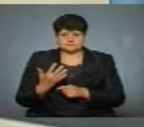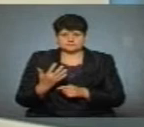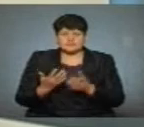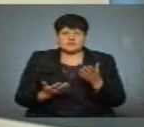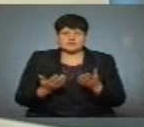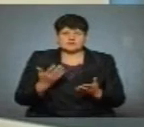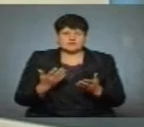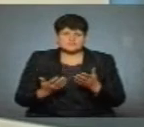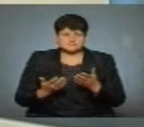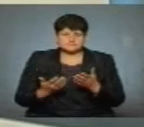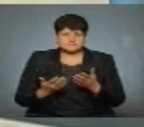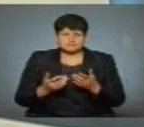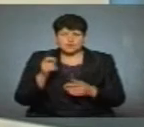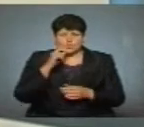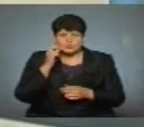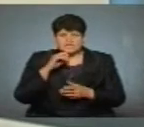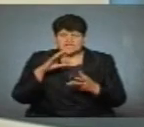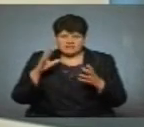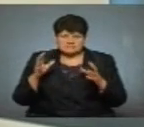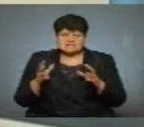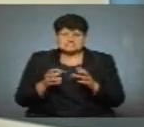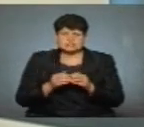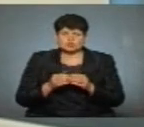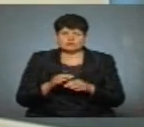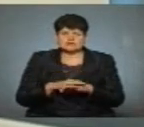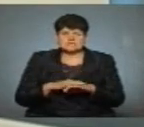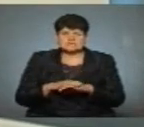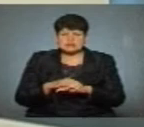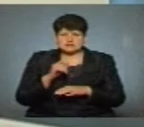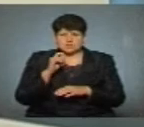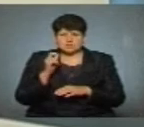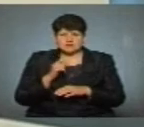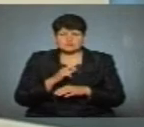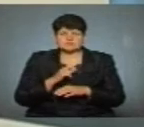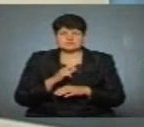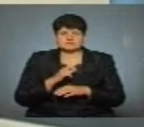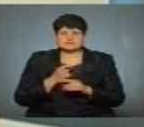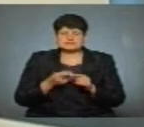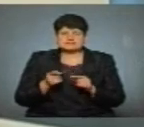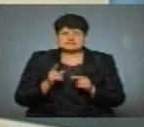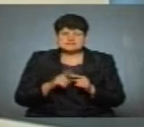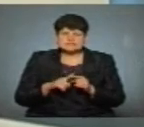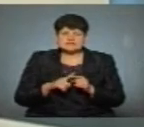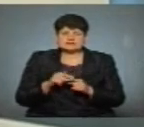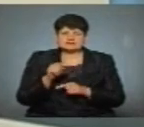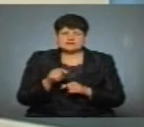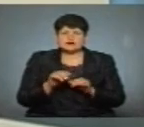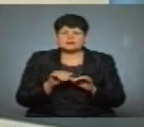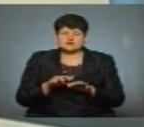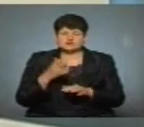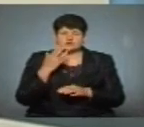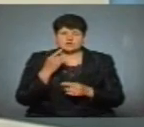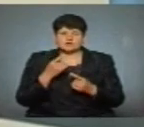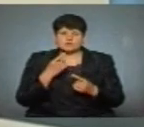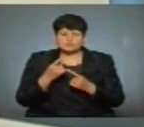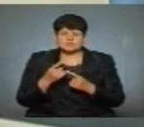але Україна в цілому і населення країни – це, знаєте, це та річ, коли говорять, що